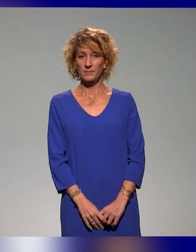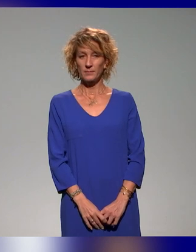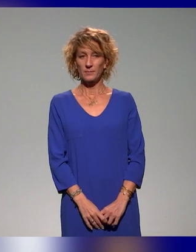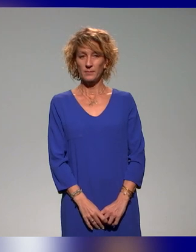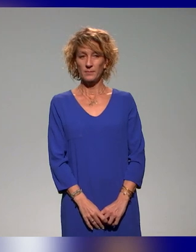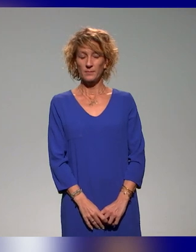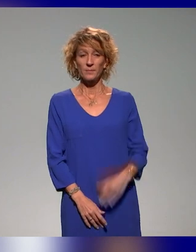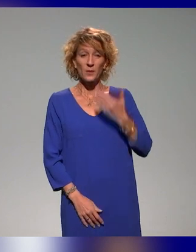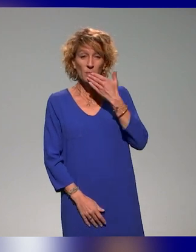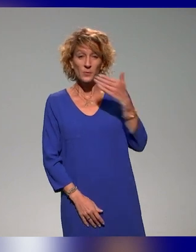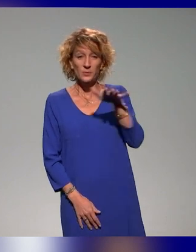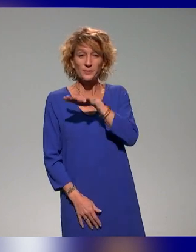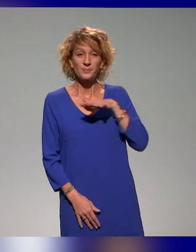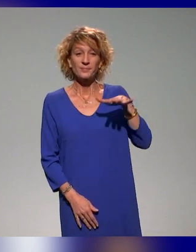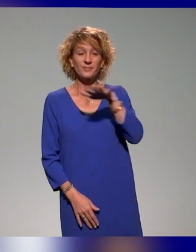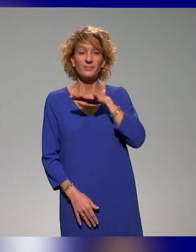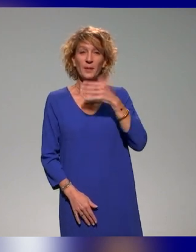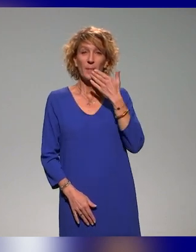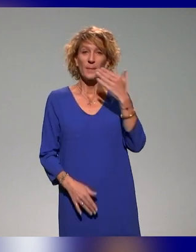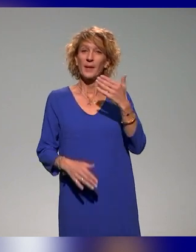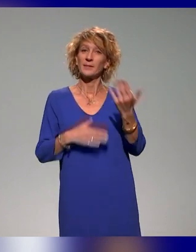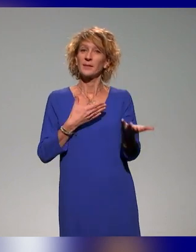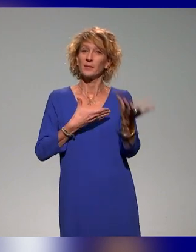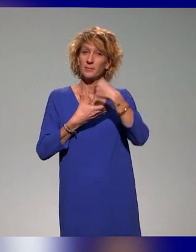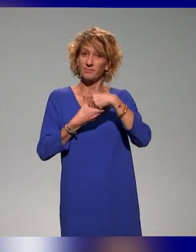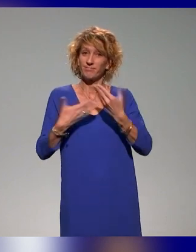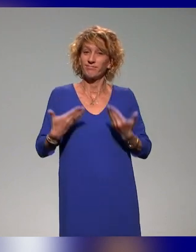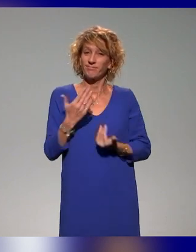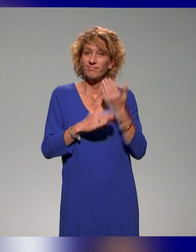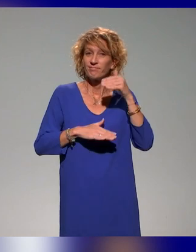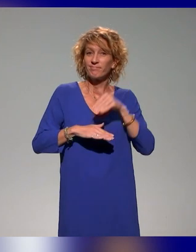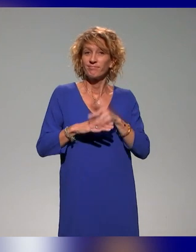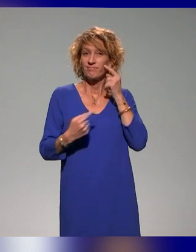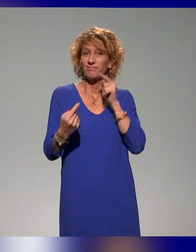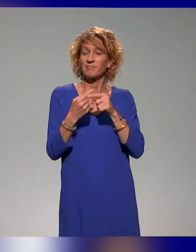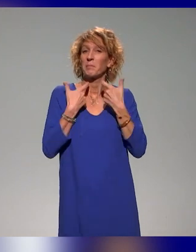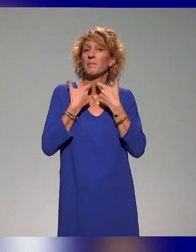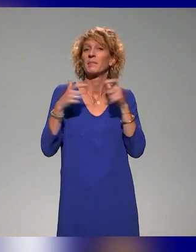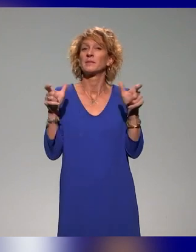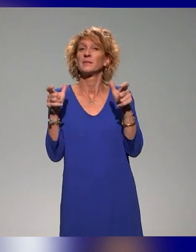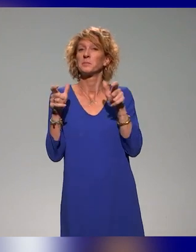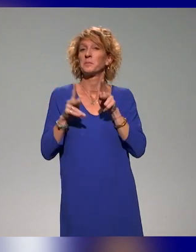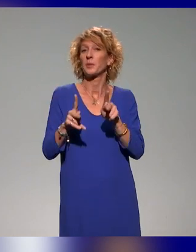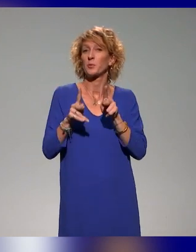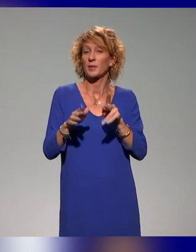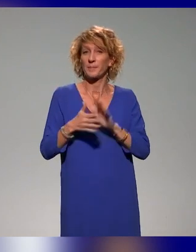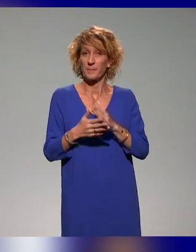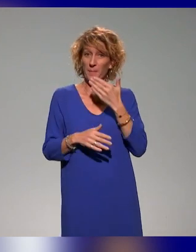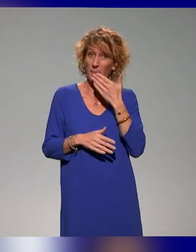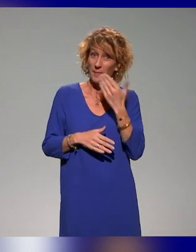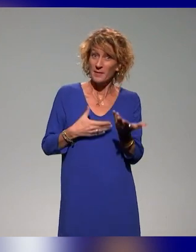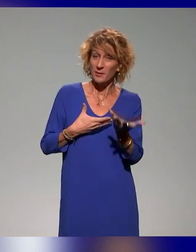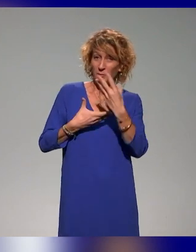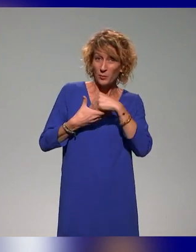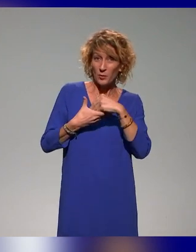Bonjour, bonjour à toutes et tous. Merci de nous rejoindre pour cette journée de l'accessibilité pédagogique. Merci de nous